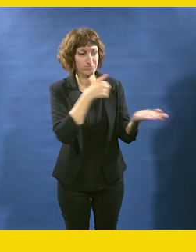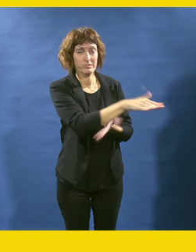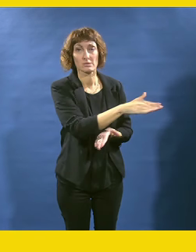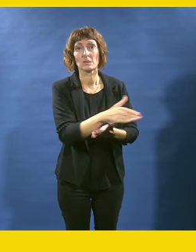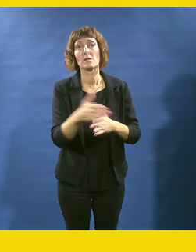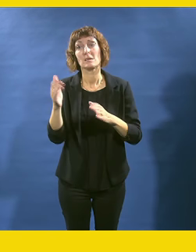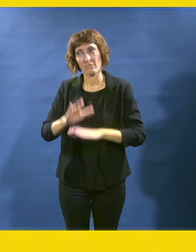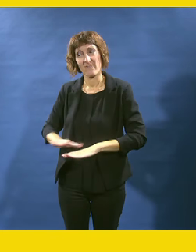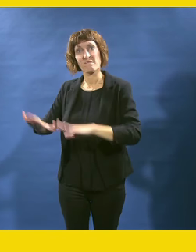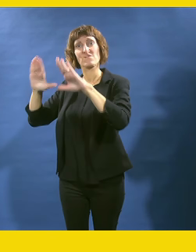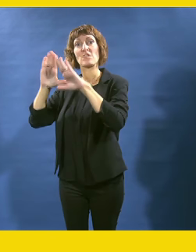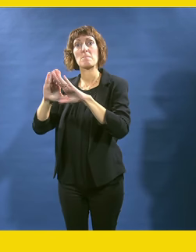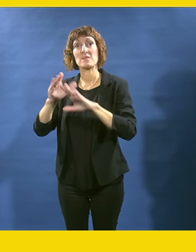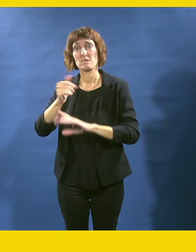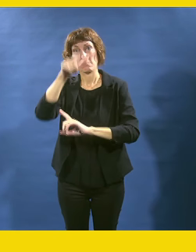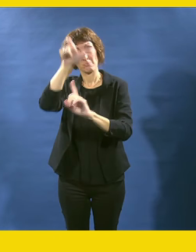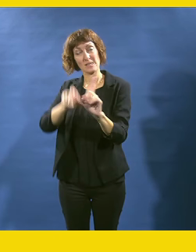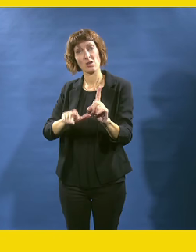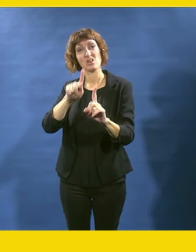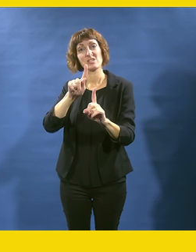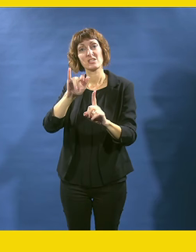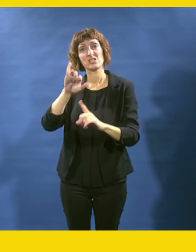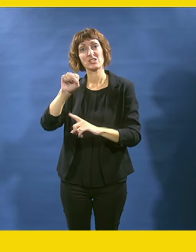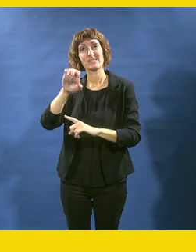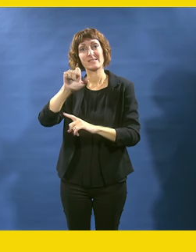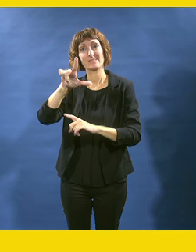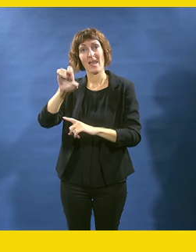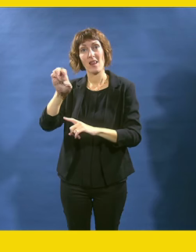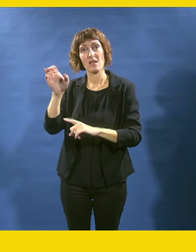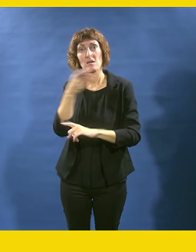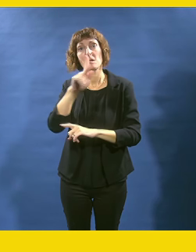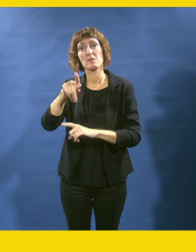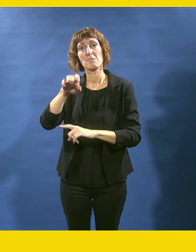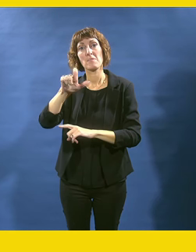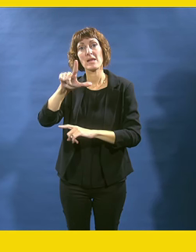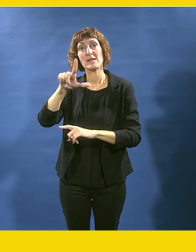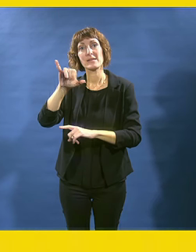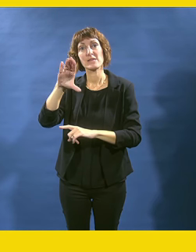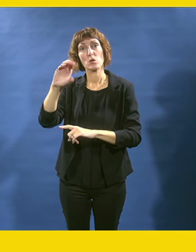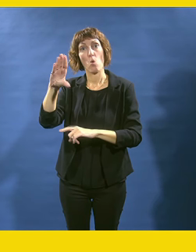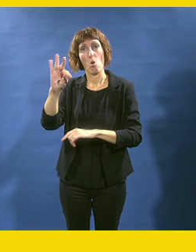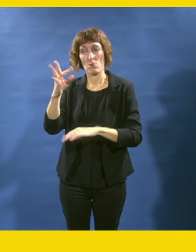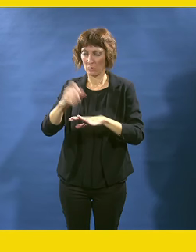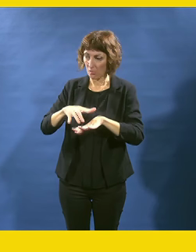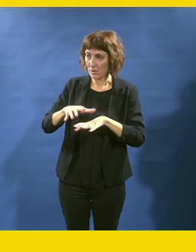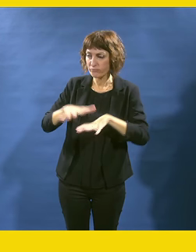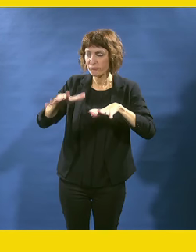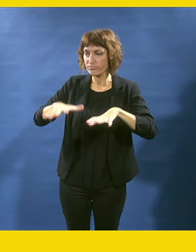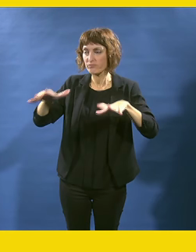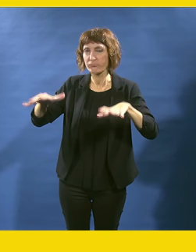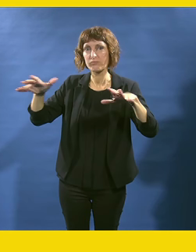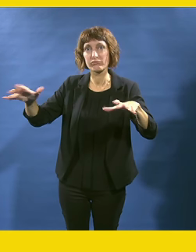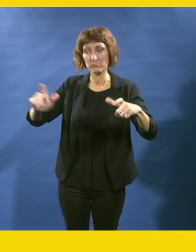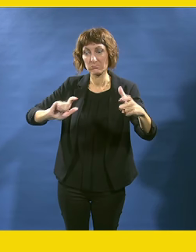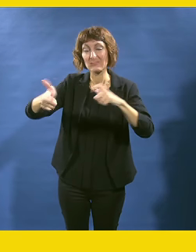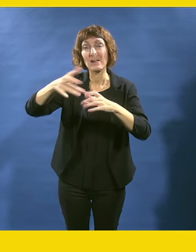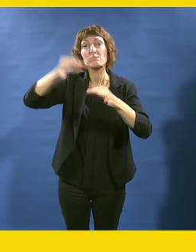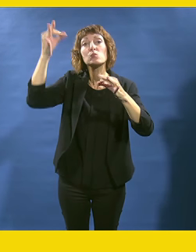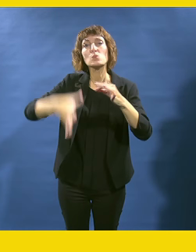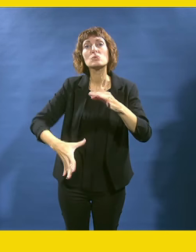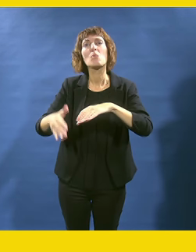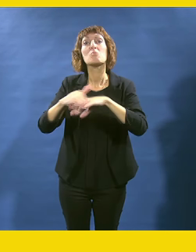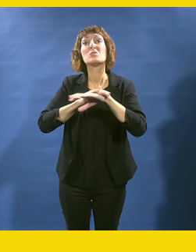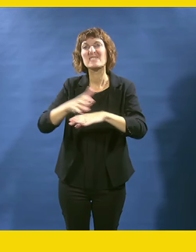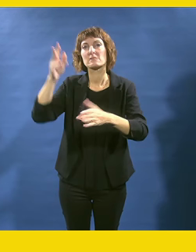que la force de Gisèle Pelicot pourra être décuplée et connaître un débouché politique réel, celui de passer enfin dans